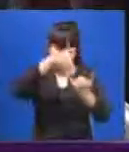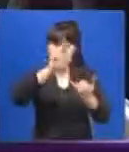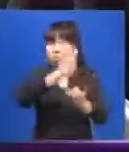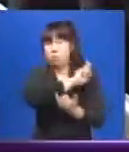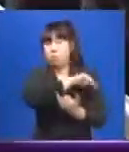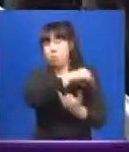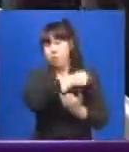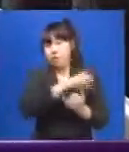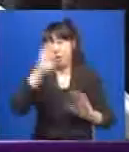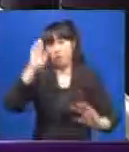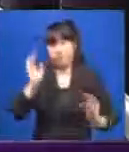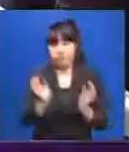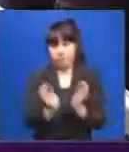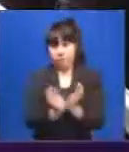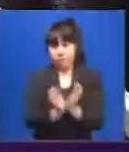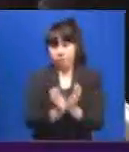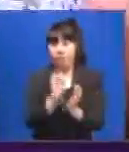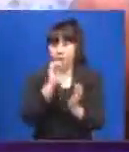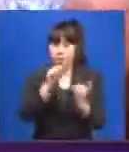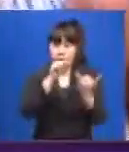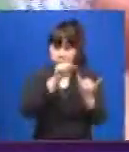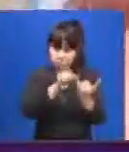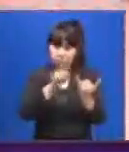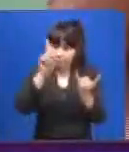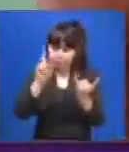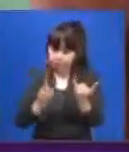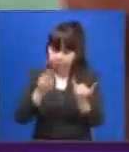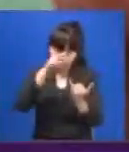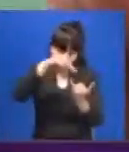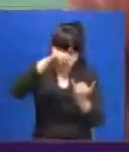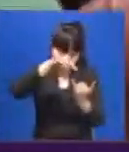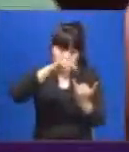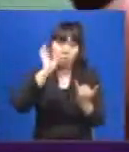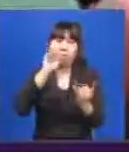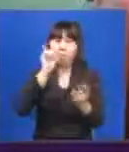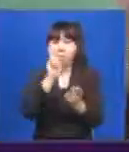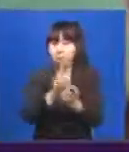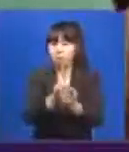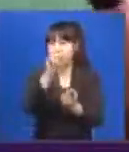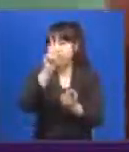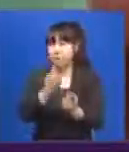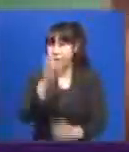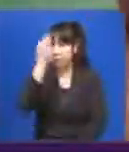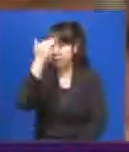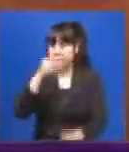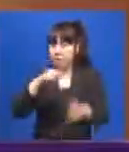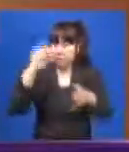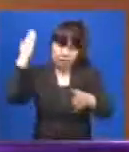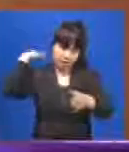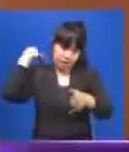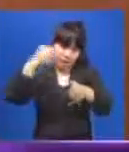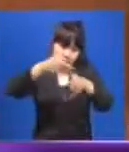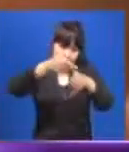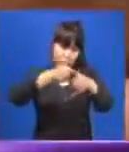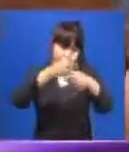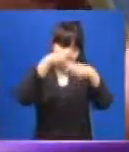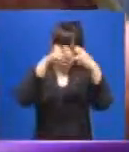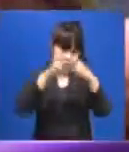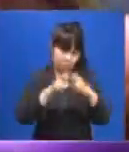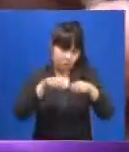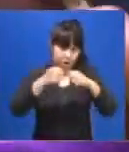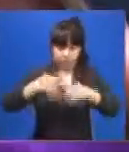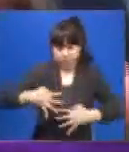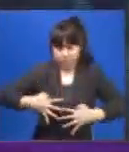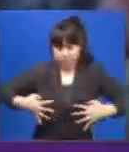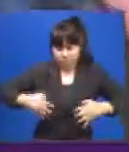ตำรวจเปิดเผยว่าจากการชันสูตรพบว่าดาบตำรวจมนต์ชัยเสียชีวิตเพราะกระดูกสันหลังหักกระดูกซี่โครง